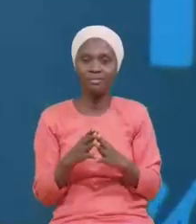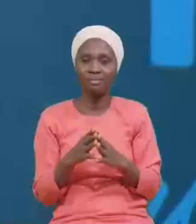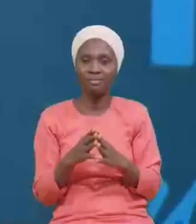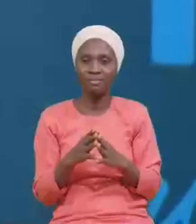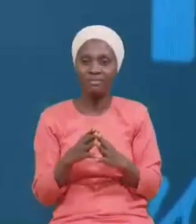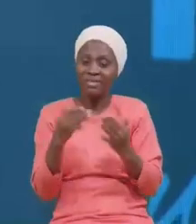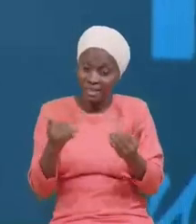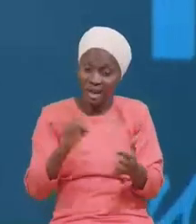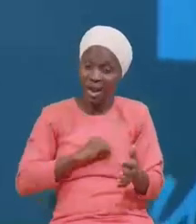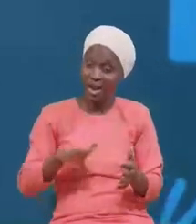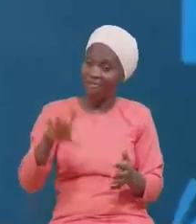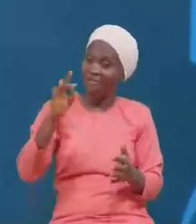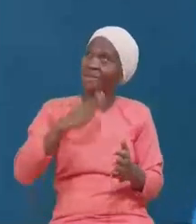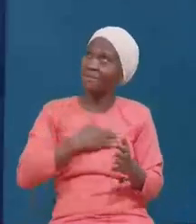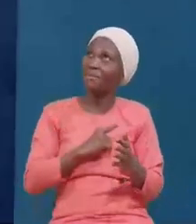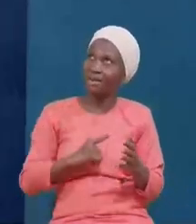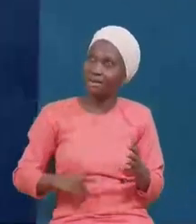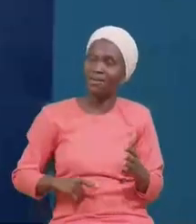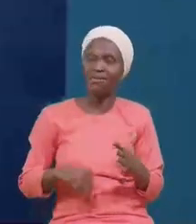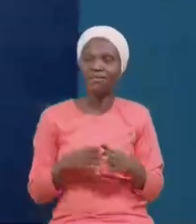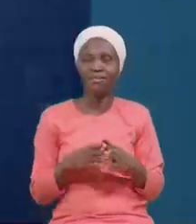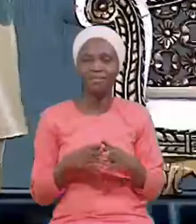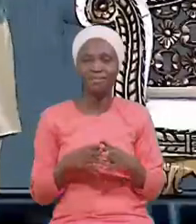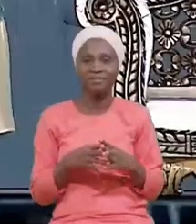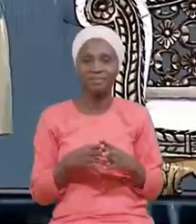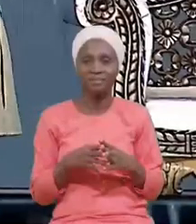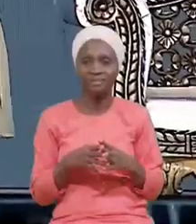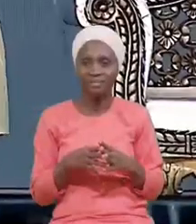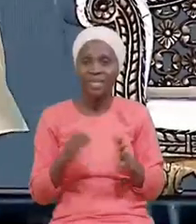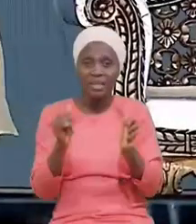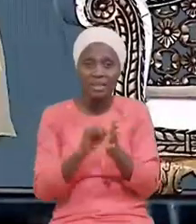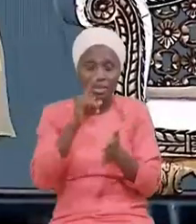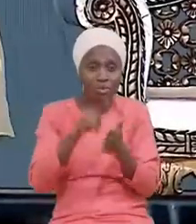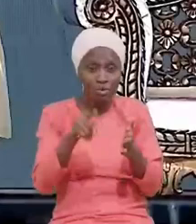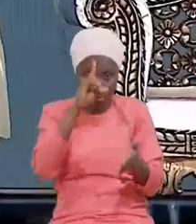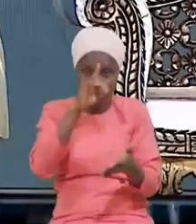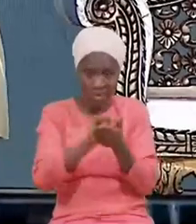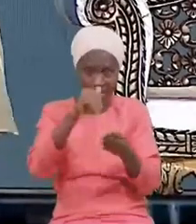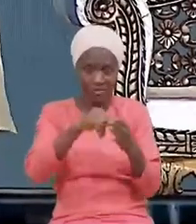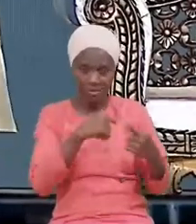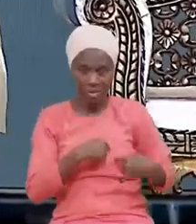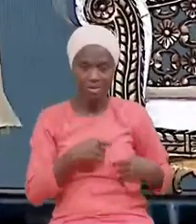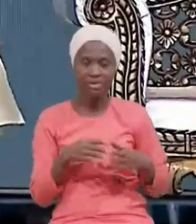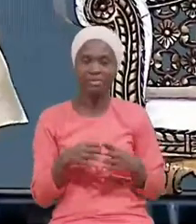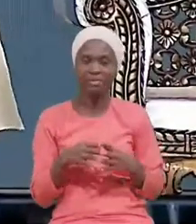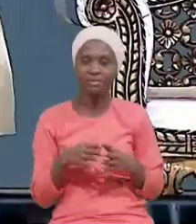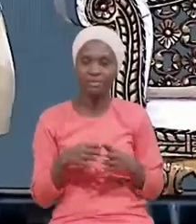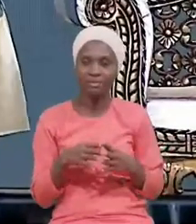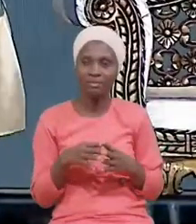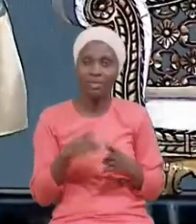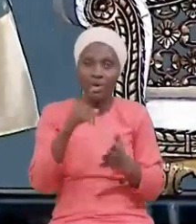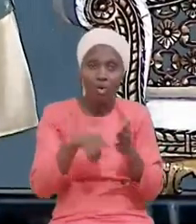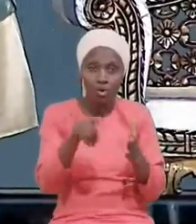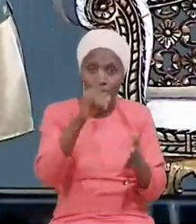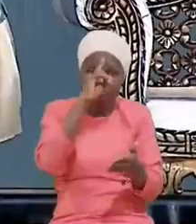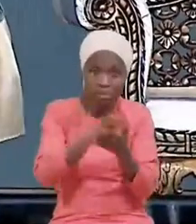Maintenant j'ai trouvé mon Seigneur. C'est parce que c'est ce que vous croyez dans le cœur. Ce que vous croyez